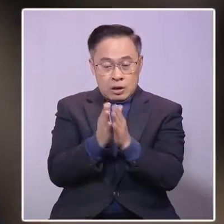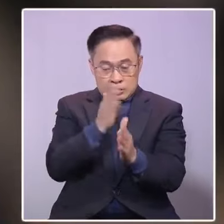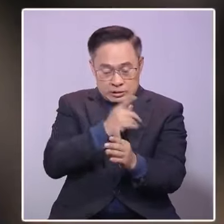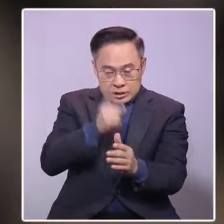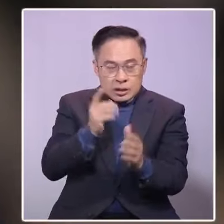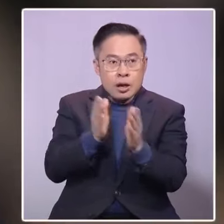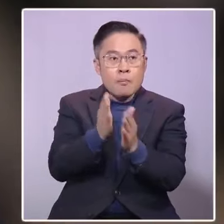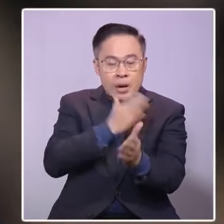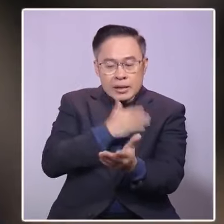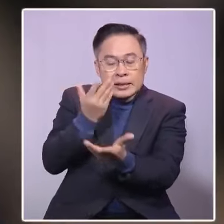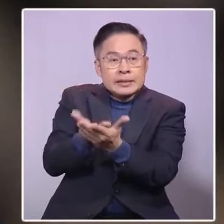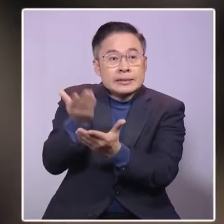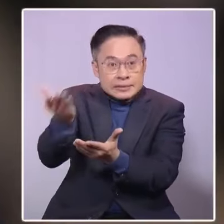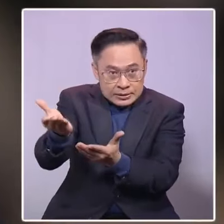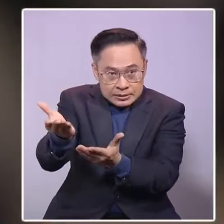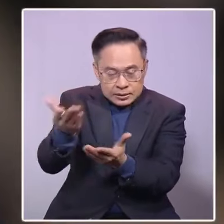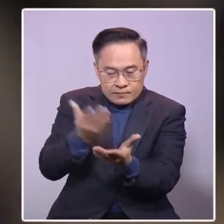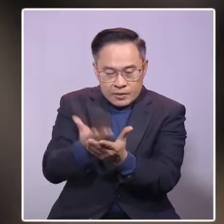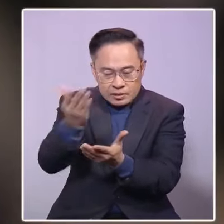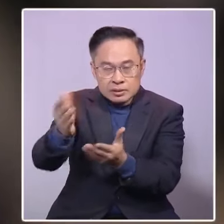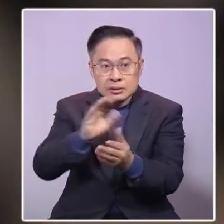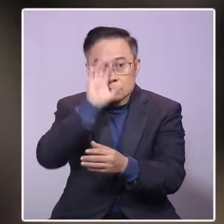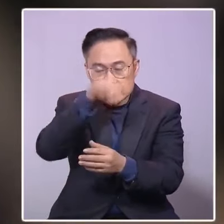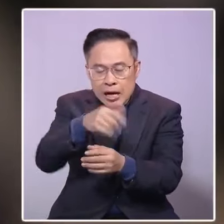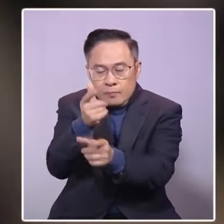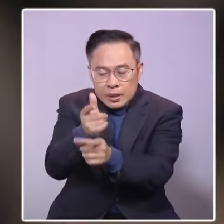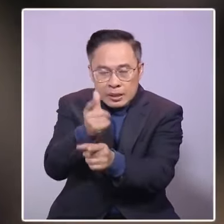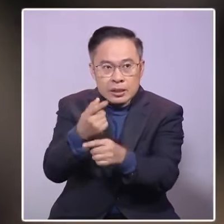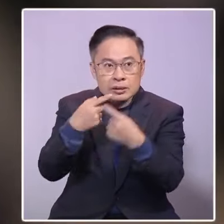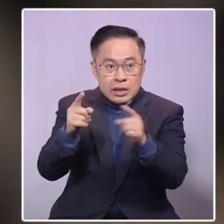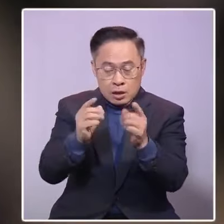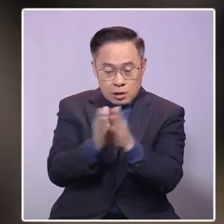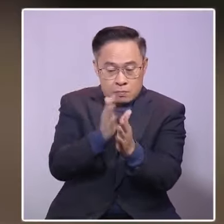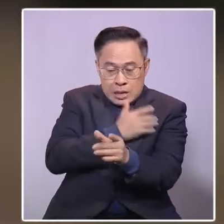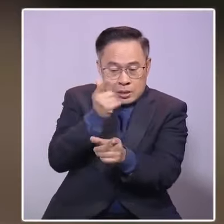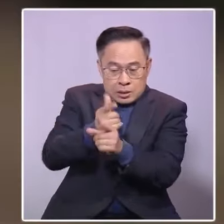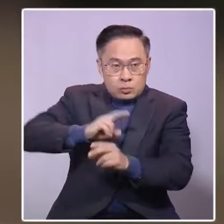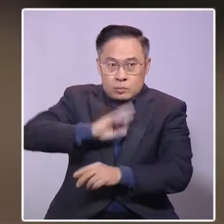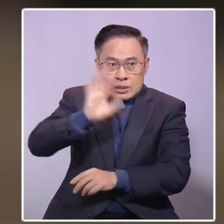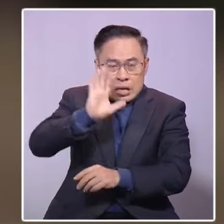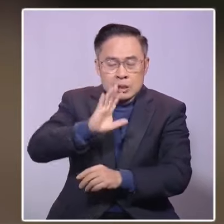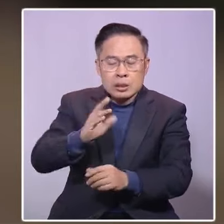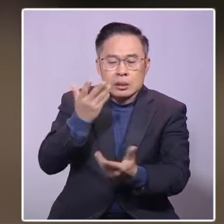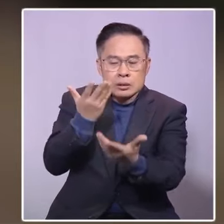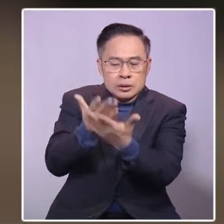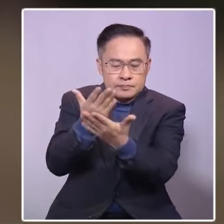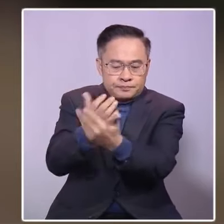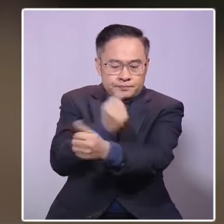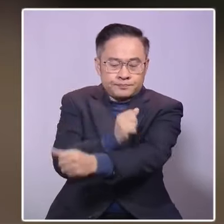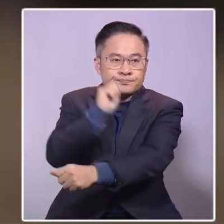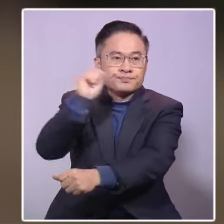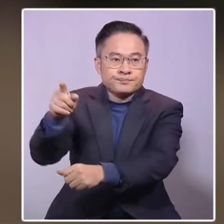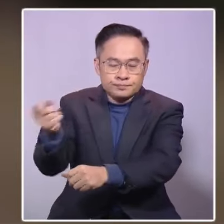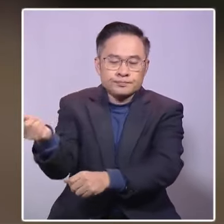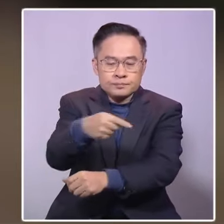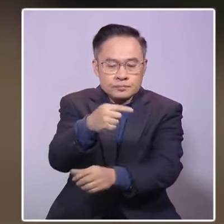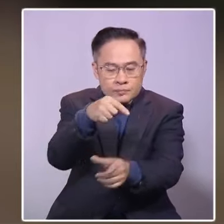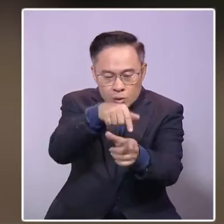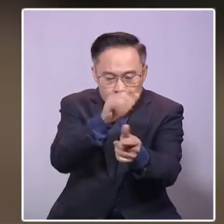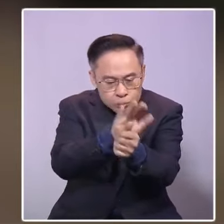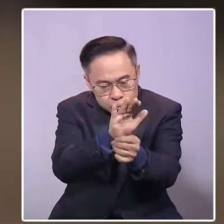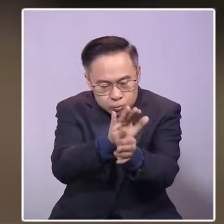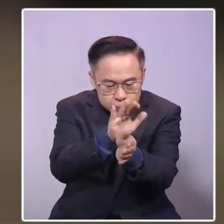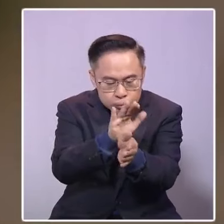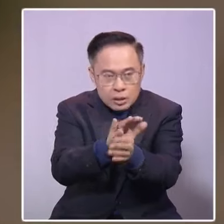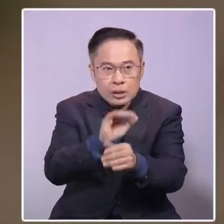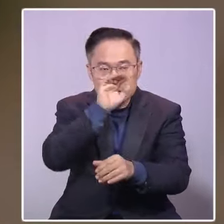ช้างเนี่ยไปดูนำไปดูแลต่อไปโอ้เหตุการณ์นี้ต้องบอกว่าโชคดีจริงๆนะที่เจ้าช้